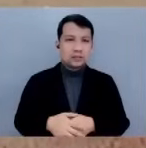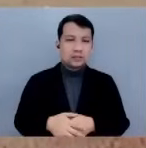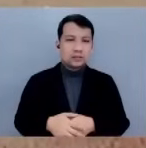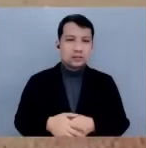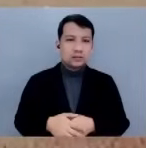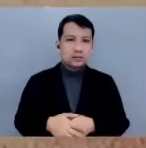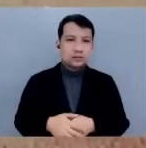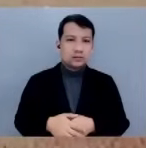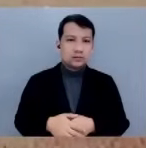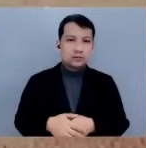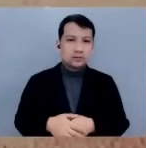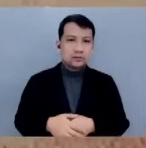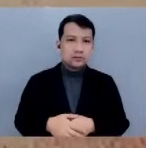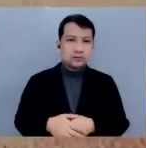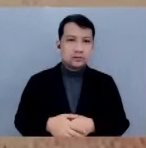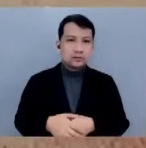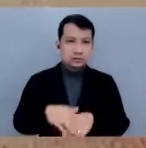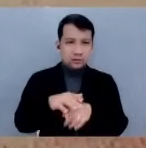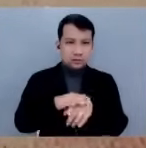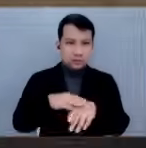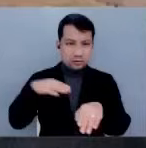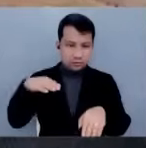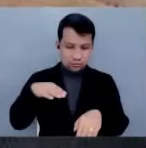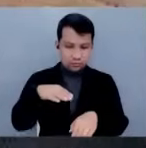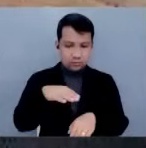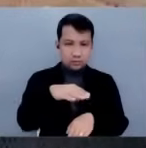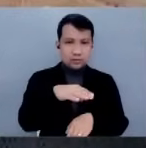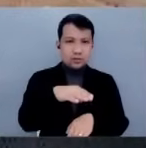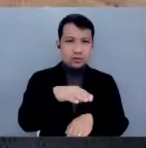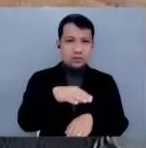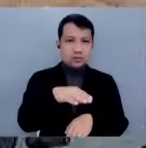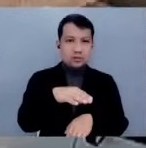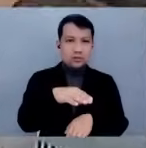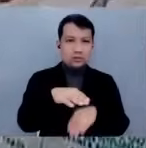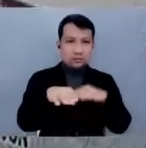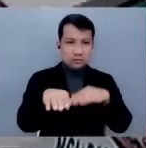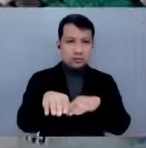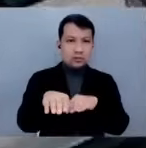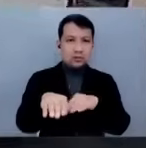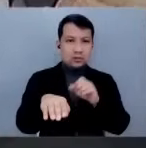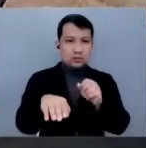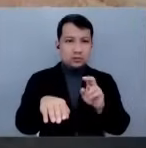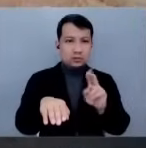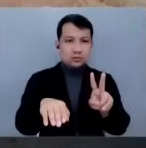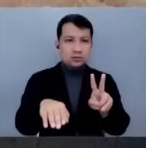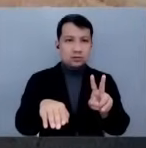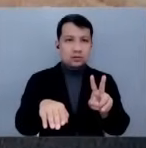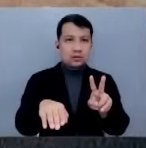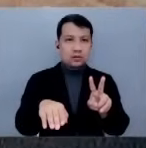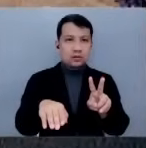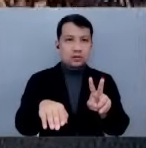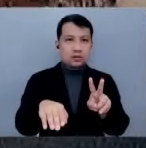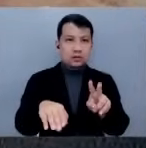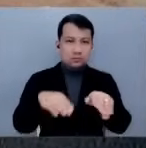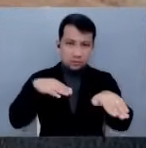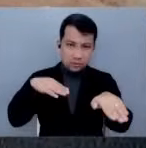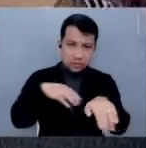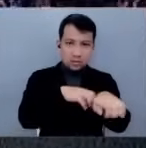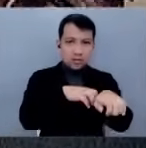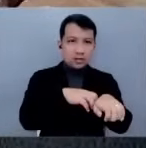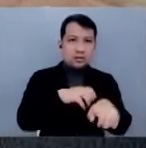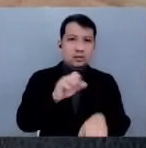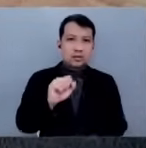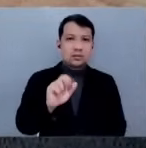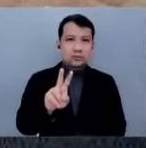Maya-maya, mabagal na umabante ang kotse at sumunod ang SUV. Pero nagdire-diretso ang SUV